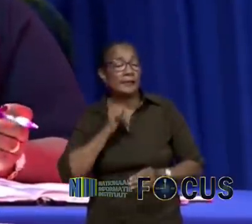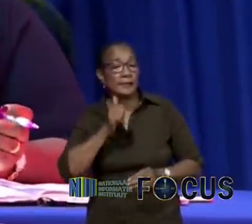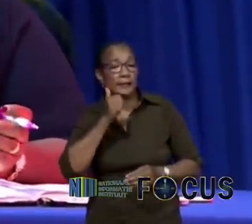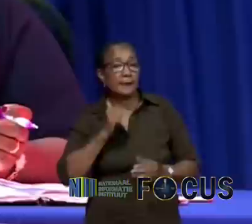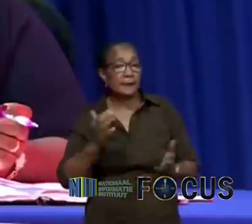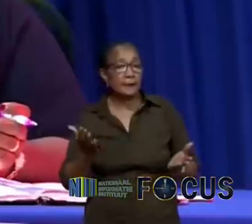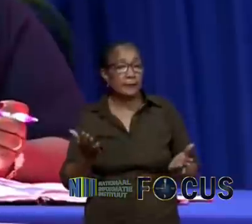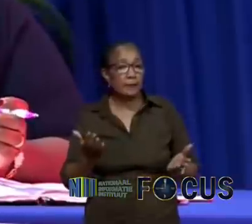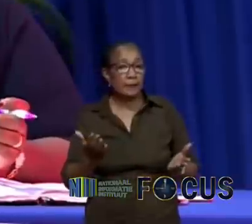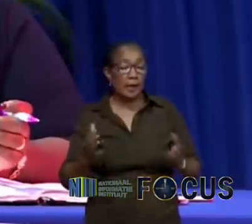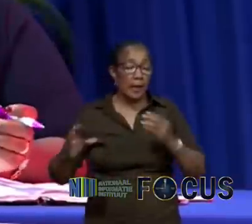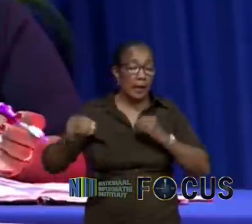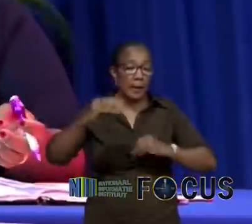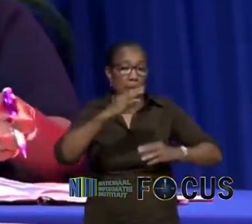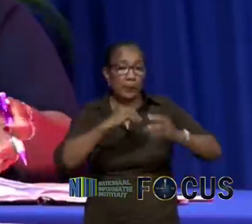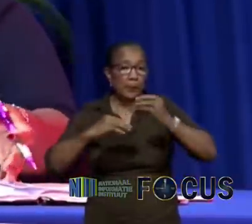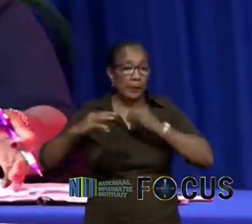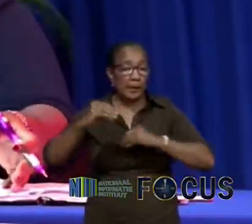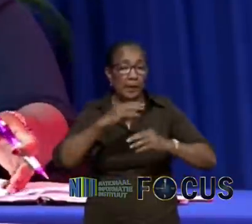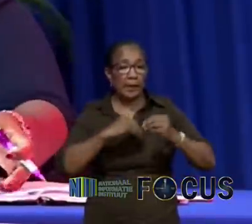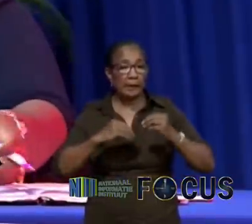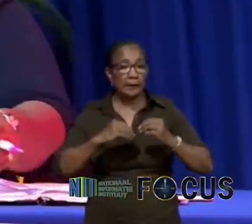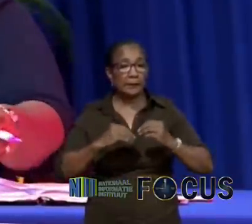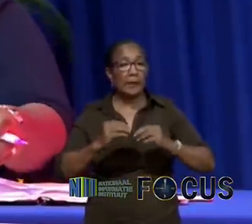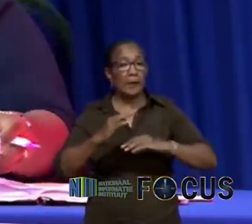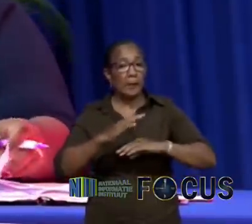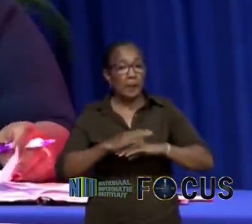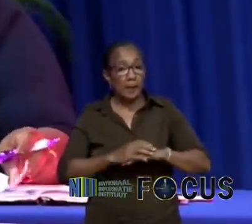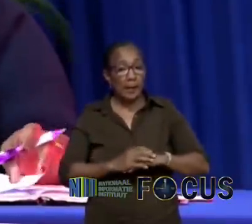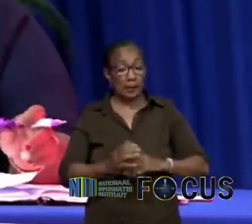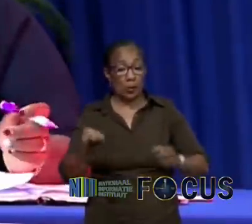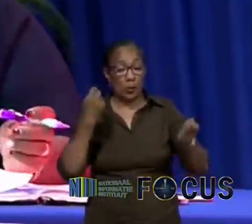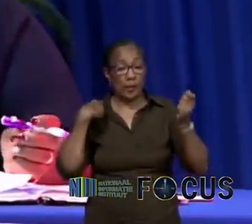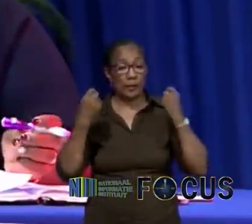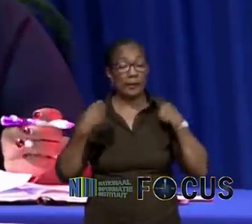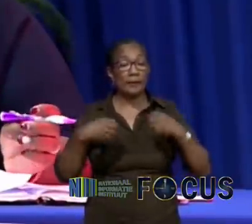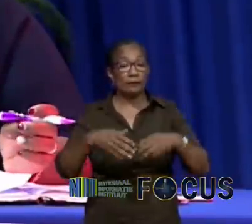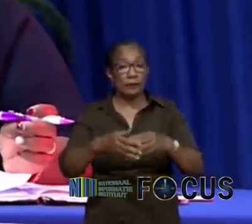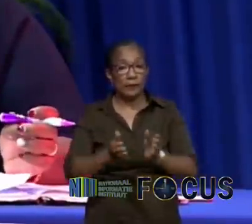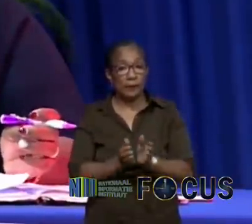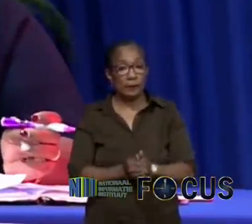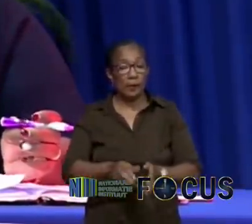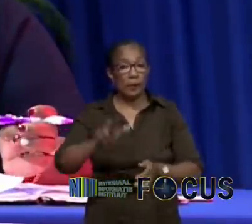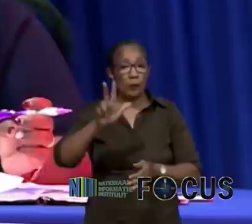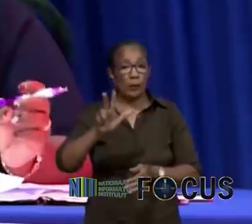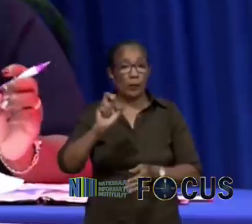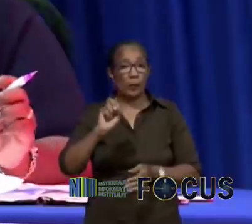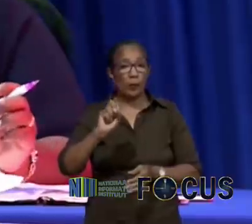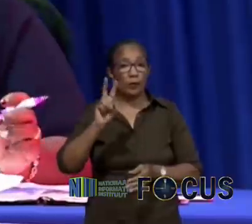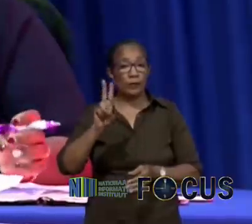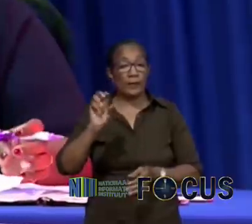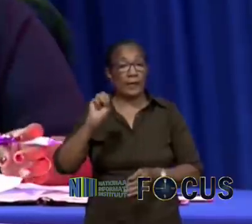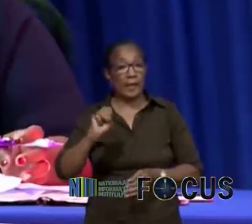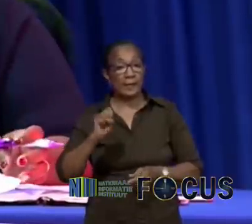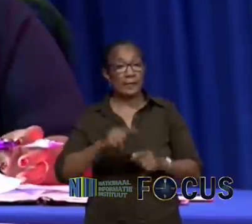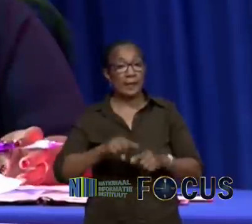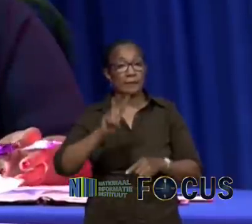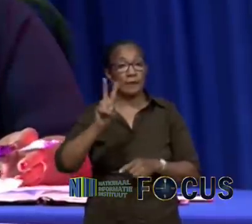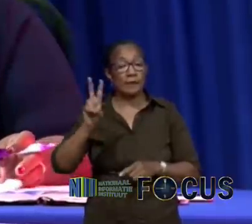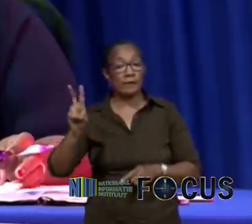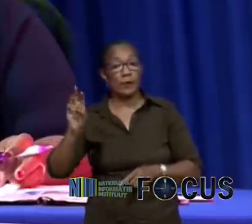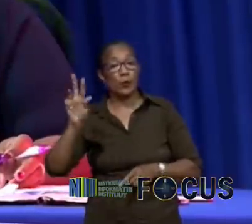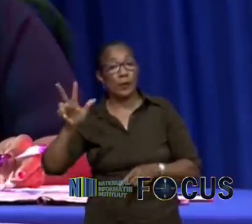gisteren gesprekken heeft gevoerd met de winkeliersverenigingen WOVS en